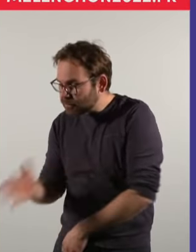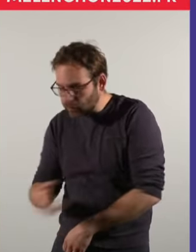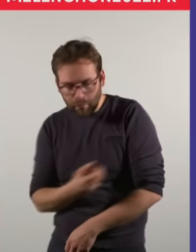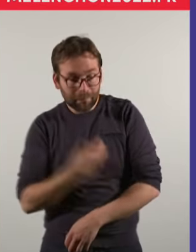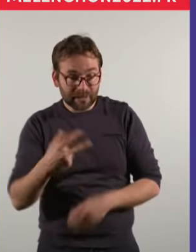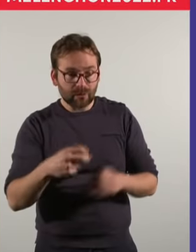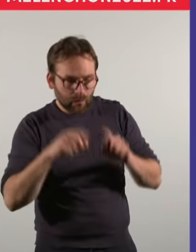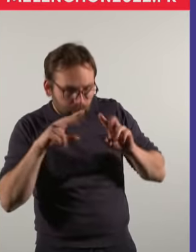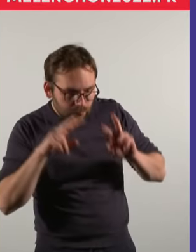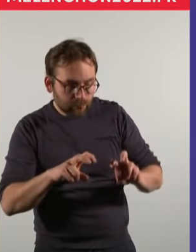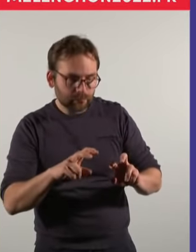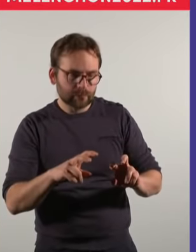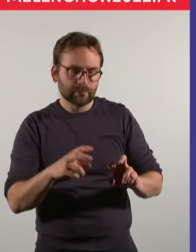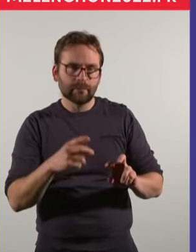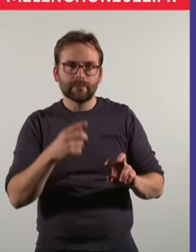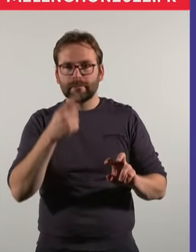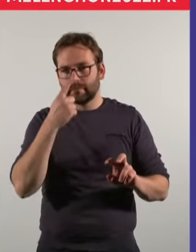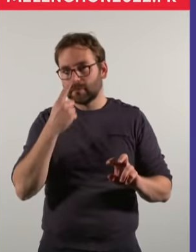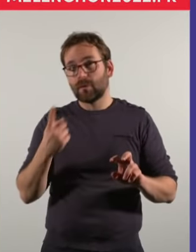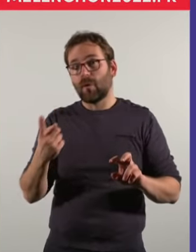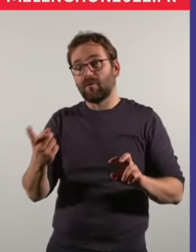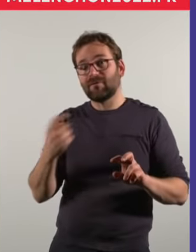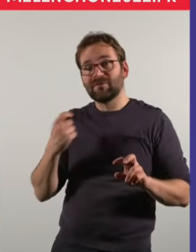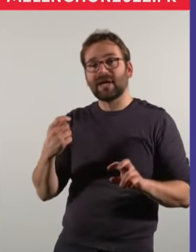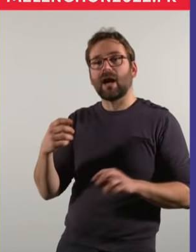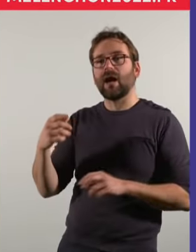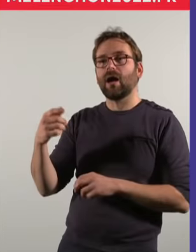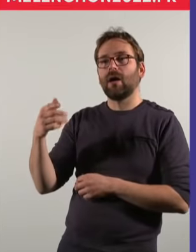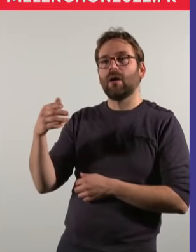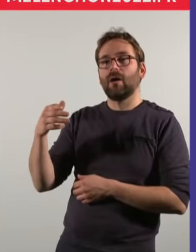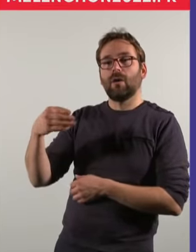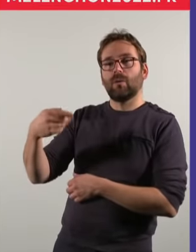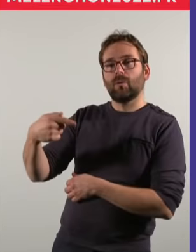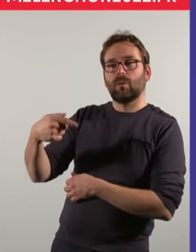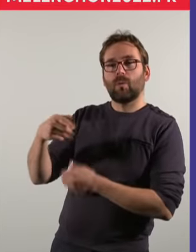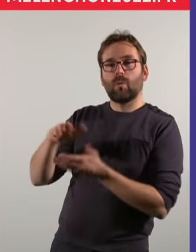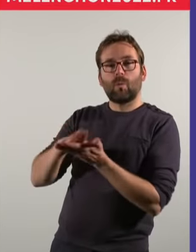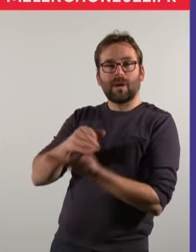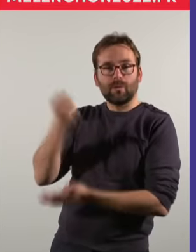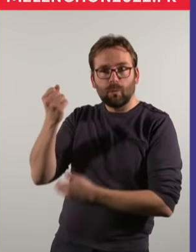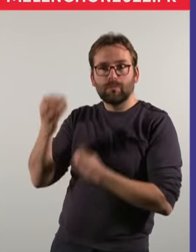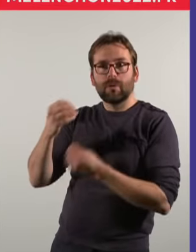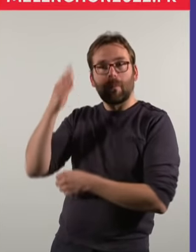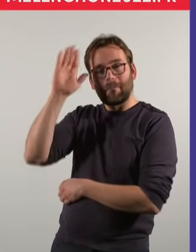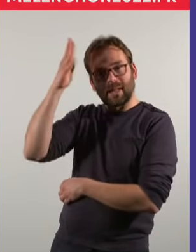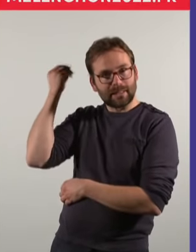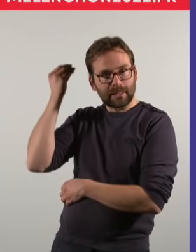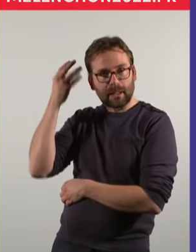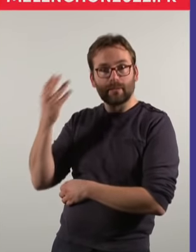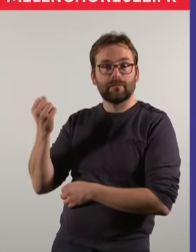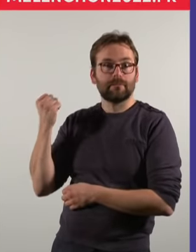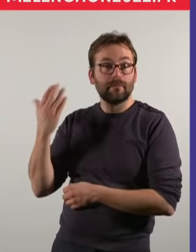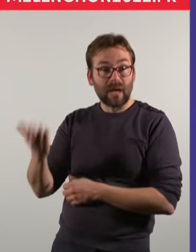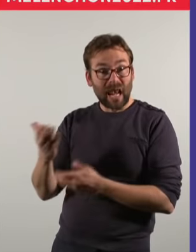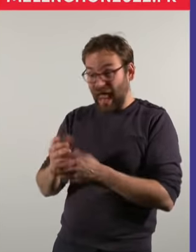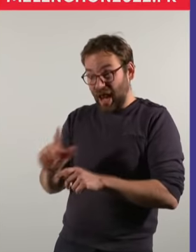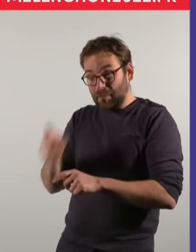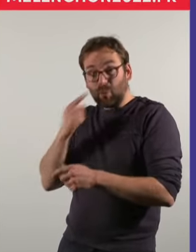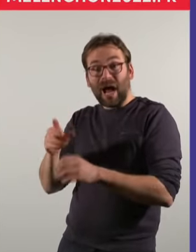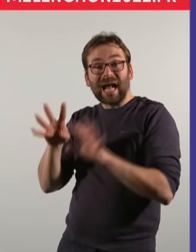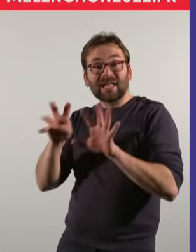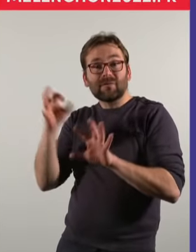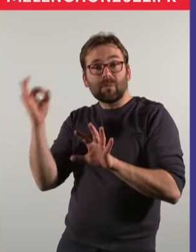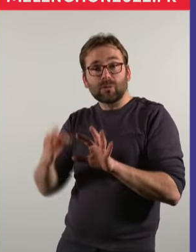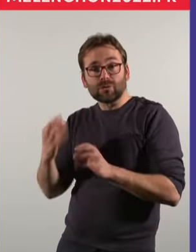chlordécone, c'est un Guadeloupéen ou un Martiniquais parce que 90% d'entre eux sont contaminés. Mais vous, est-ce que vous avez